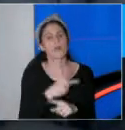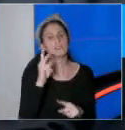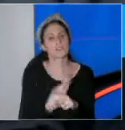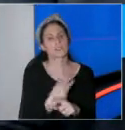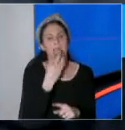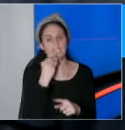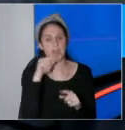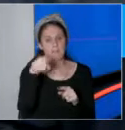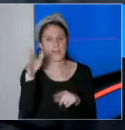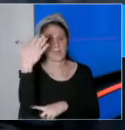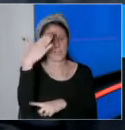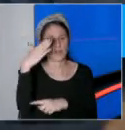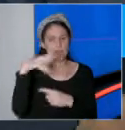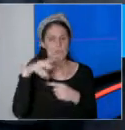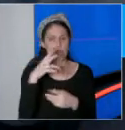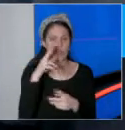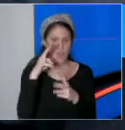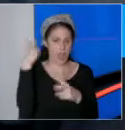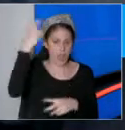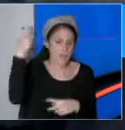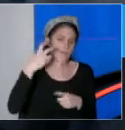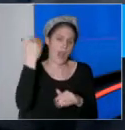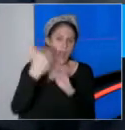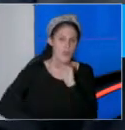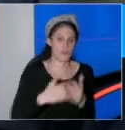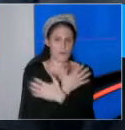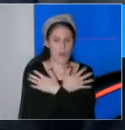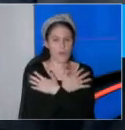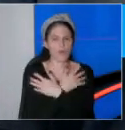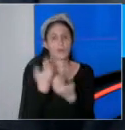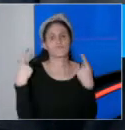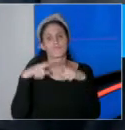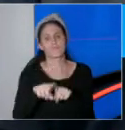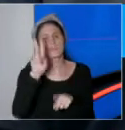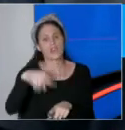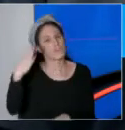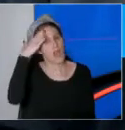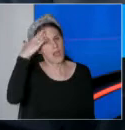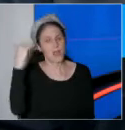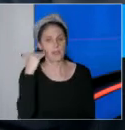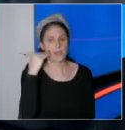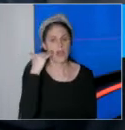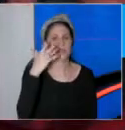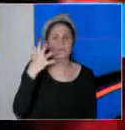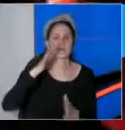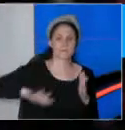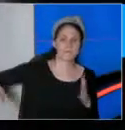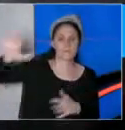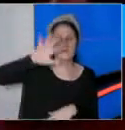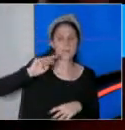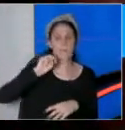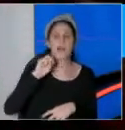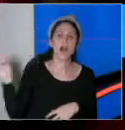ערב, כשהאחרון בהם הוא מרוקו, כשלצידו יש בעצם הכרה אמריקנית בחבל מערב